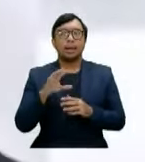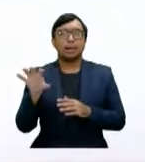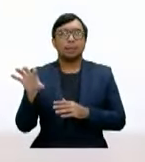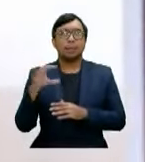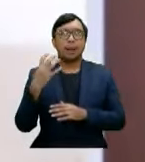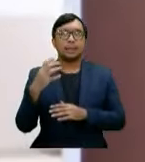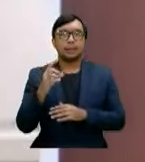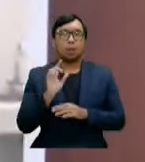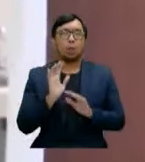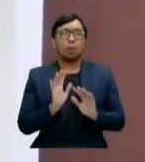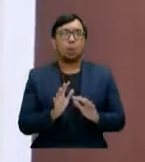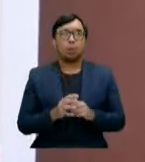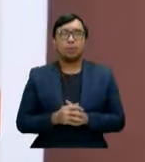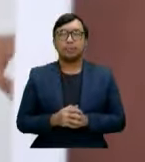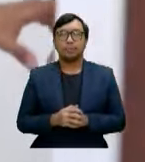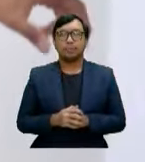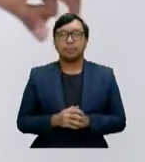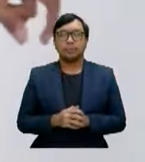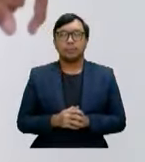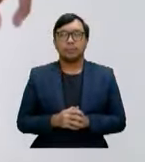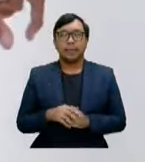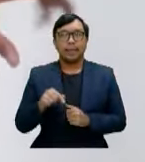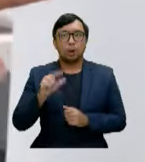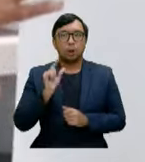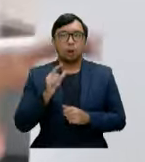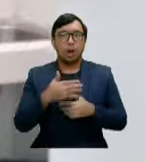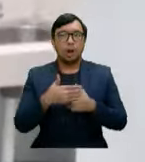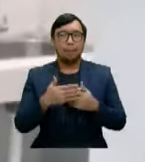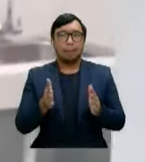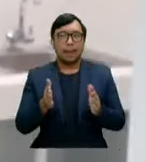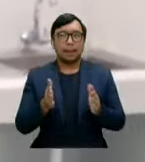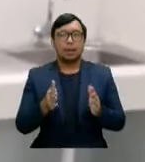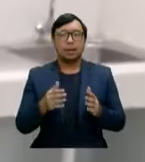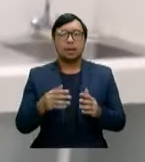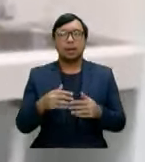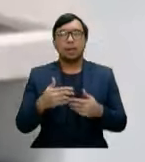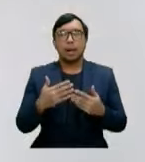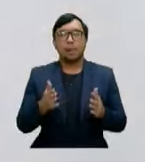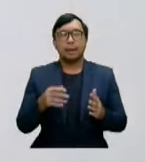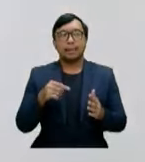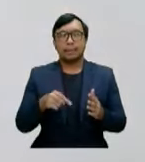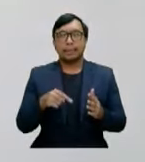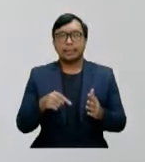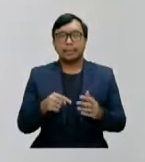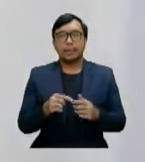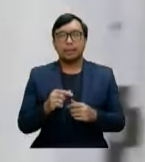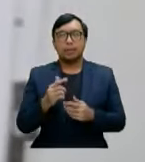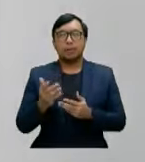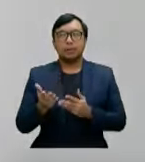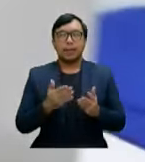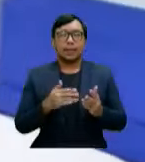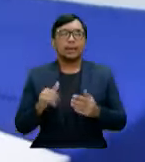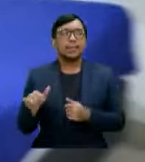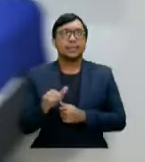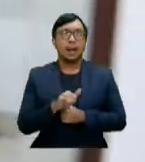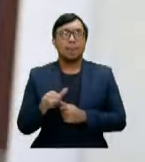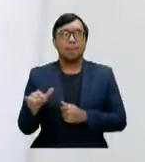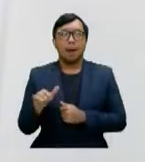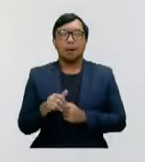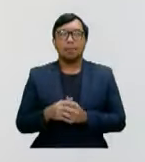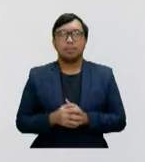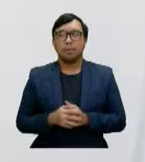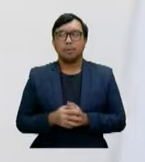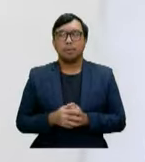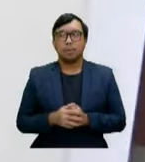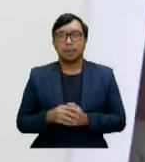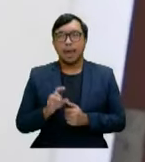sini. Untuk kamar selanjutnya, kamar yang lain ini tipe dan fasilitasnya sama. Sementara yang lain juga